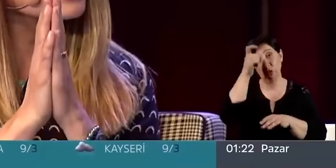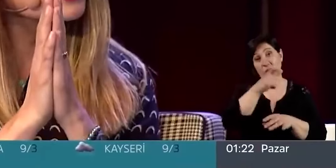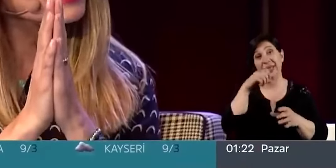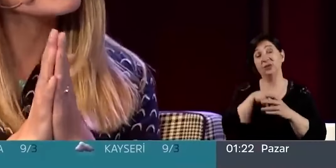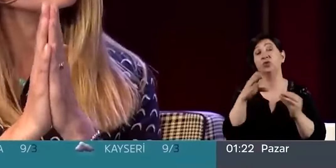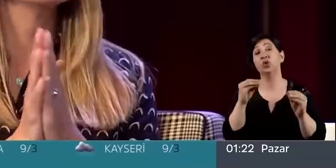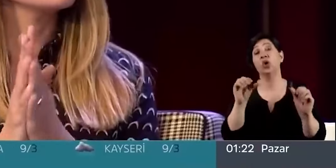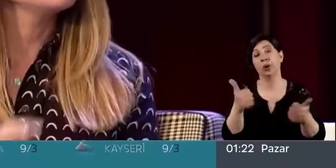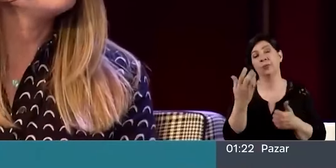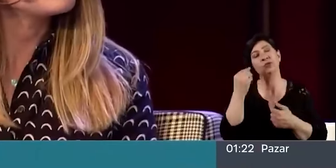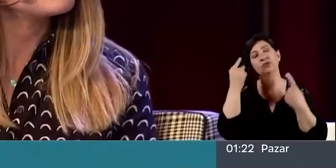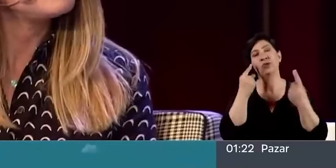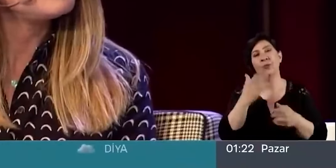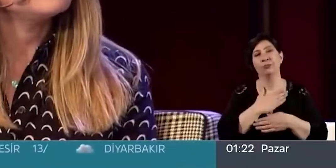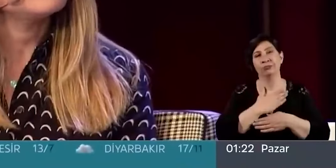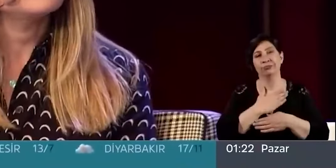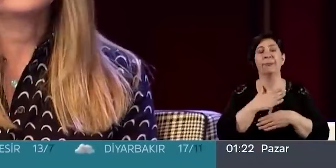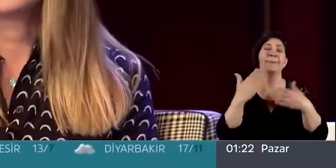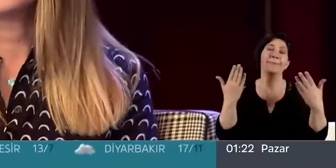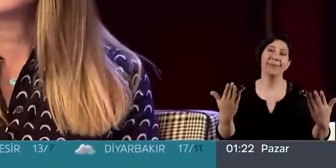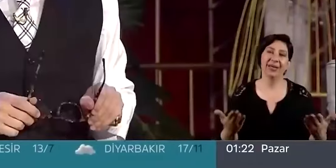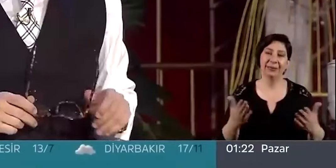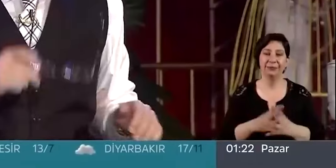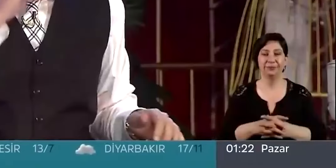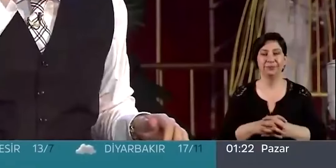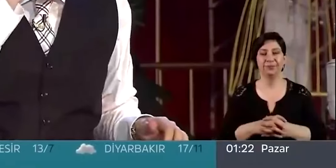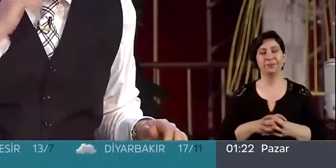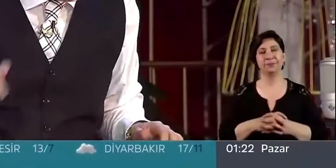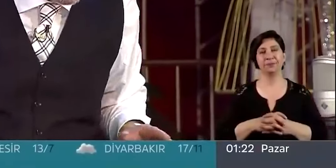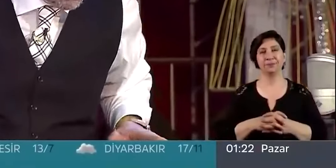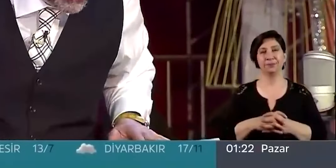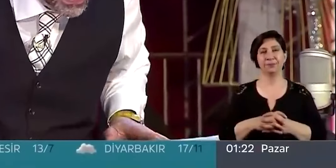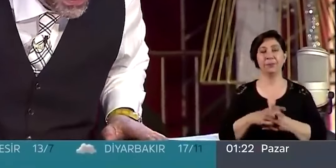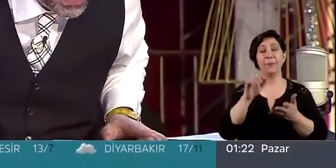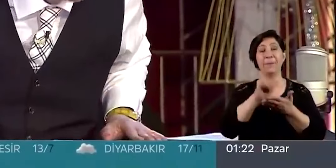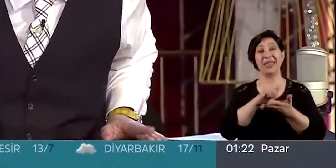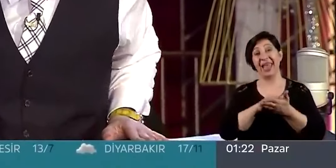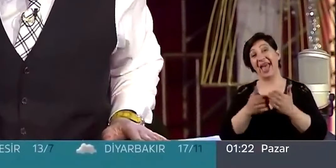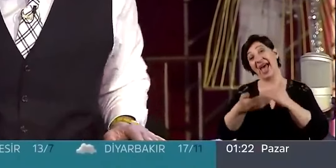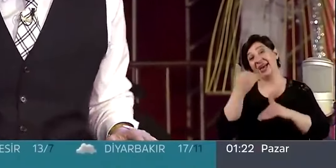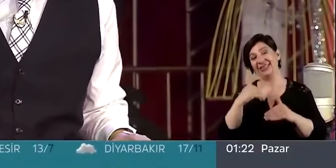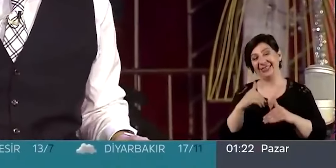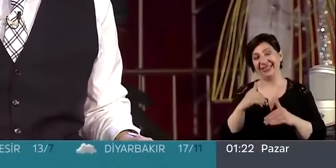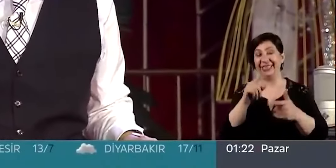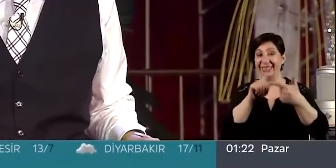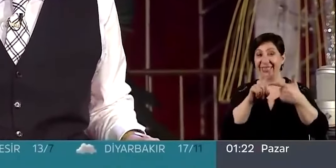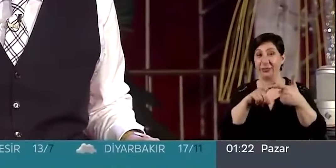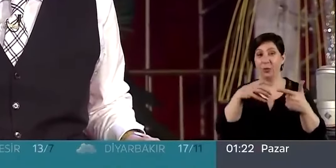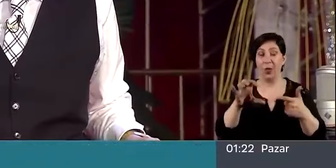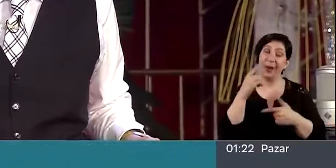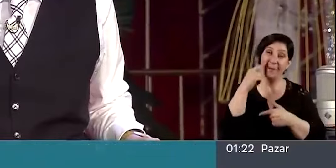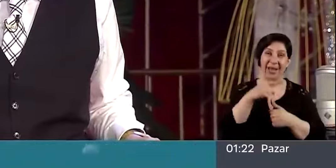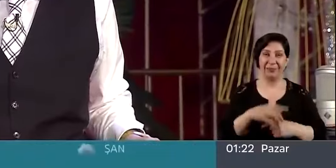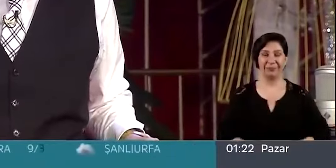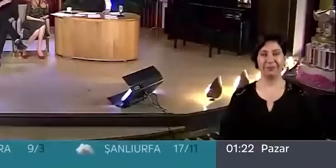için önemli. Diye düşünüyorum. Çok da önemli. Peki hadi biraz şu medya arkasının ikinci bölümüne